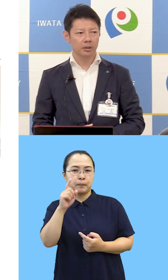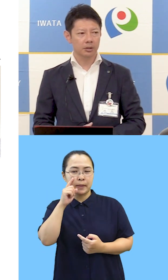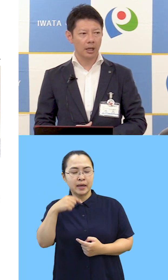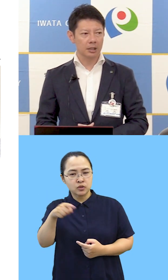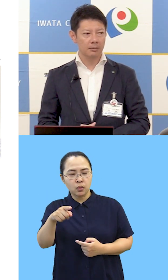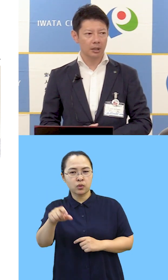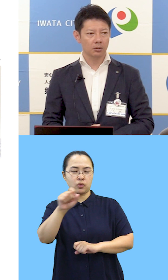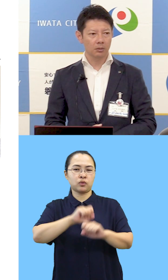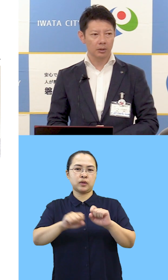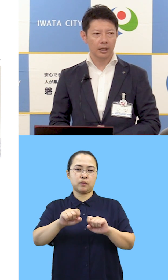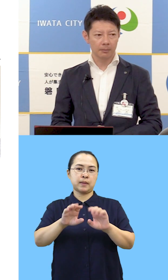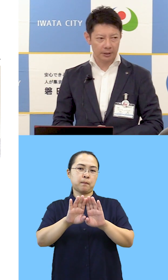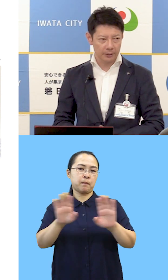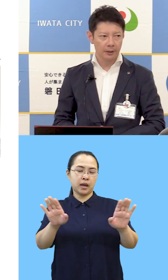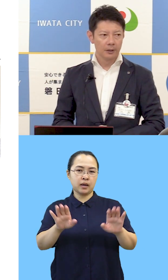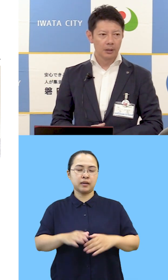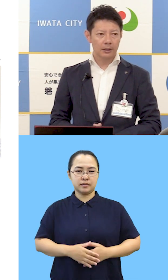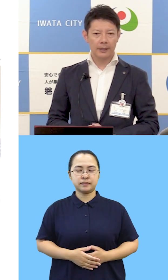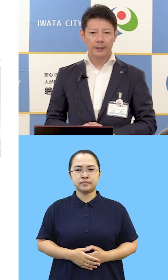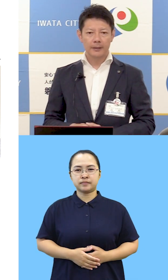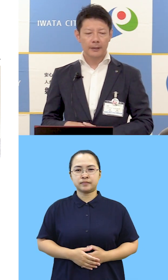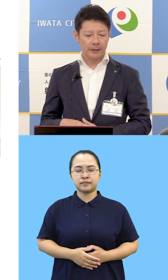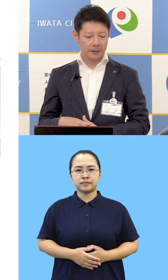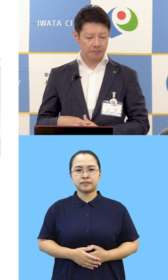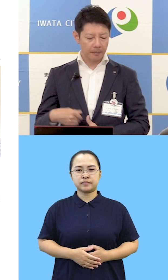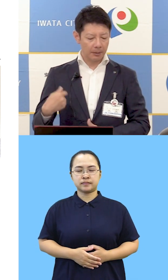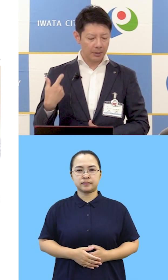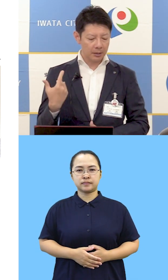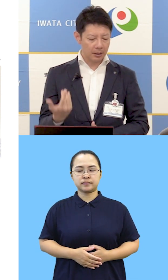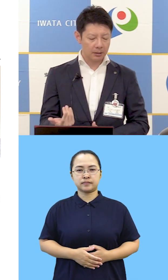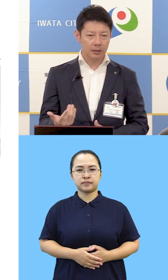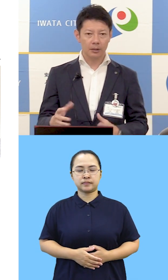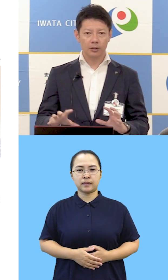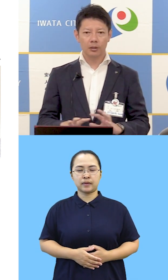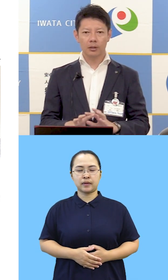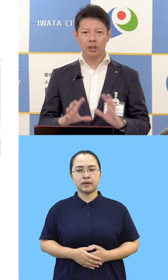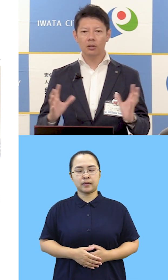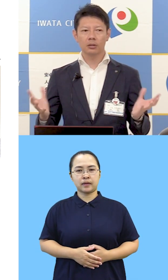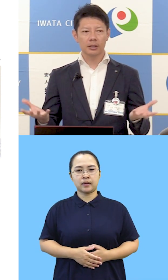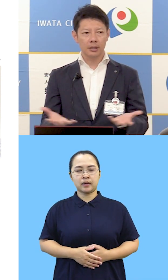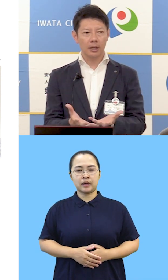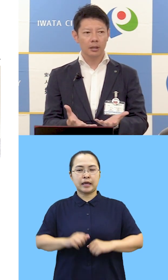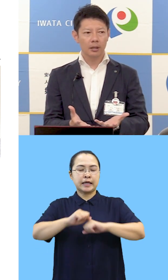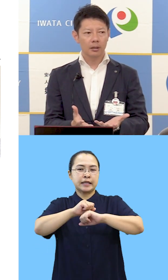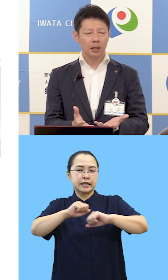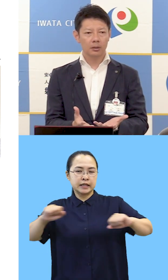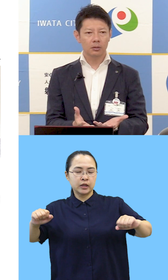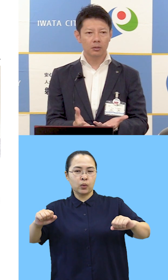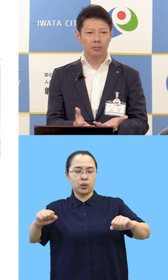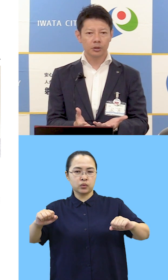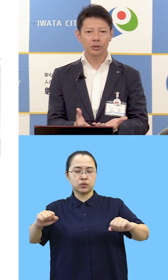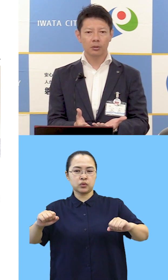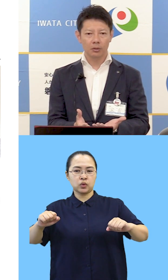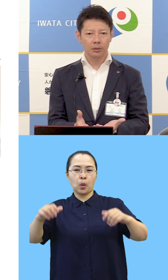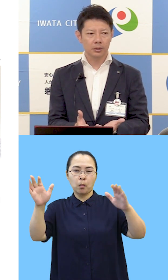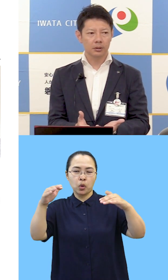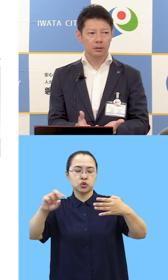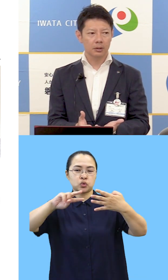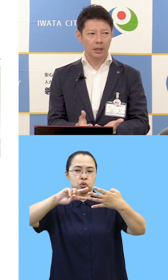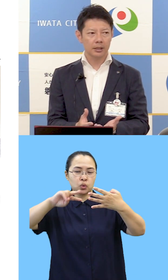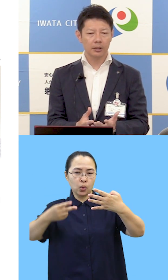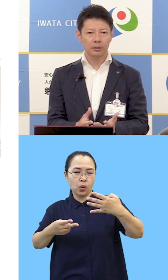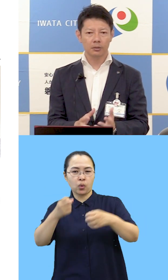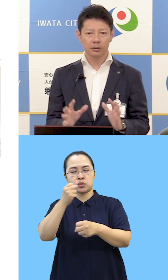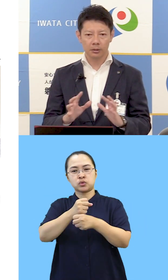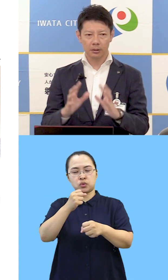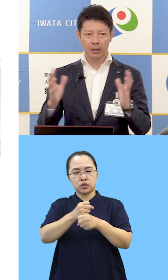取り組みとして始めたところであります。で、面接広くですね、募集要項を作って